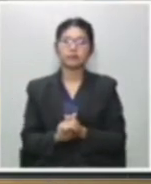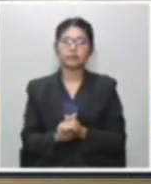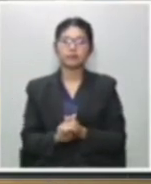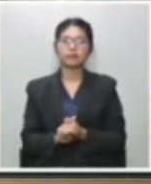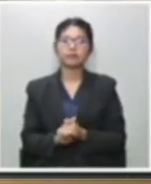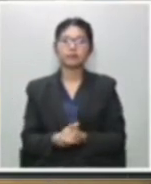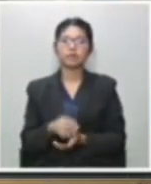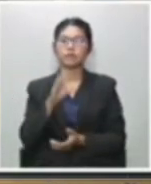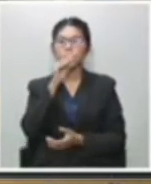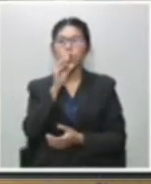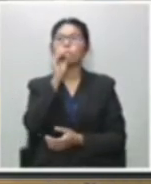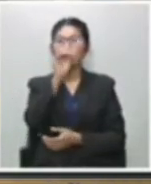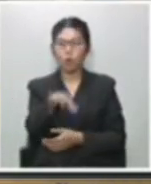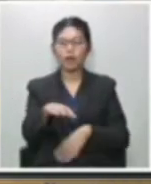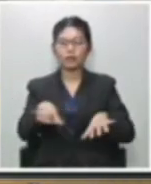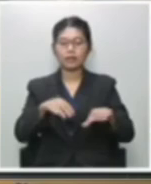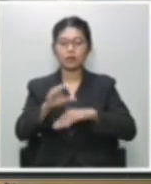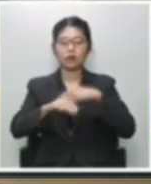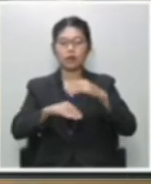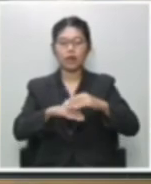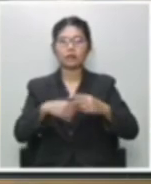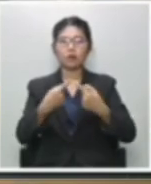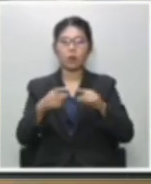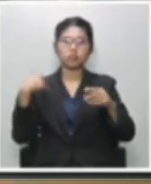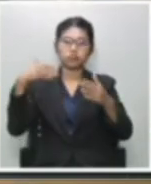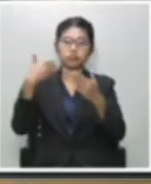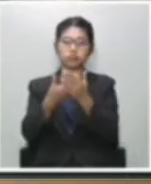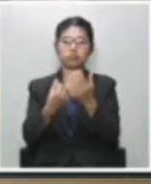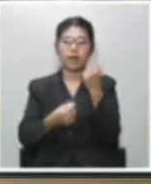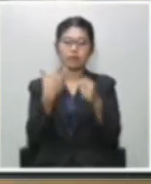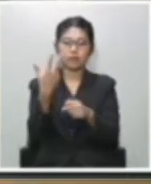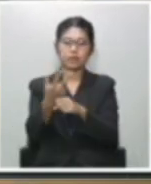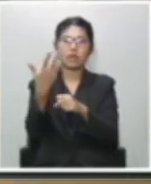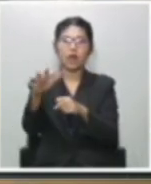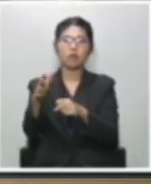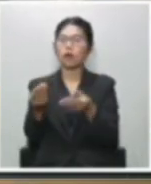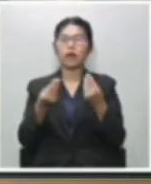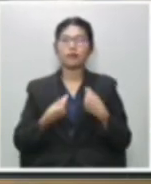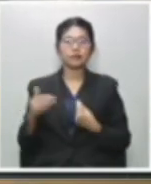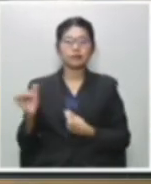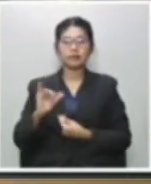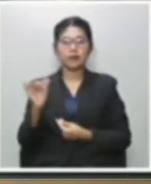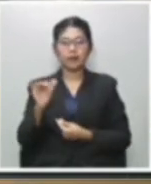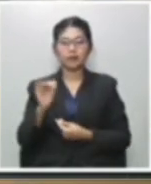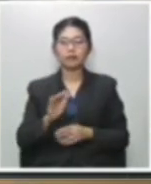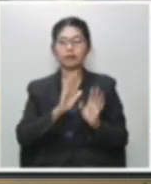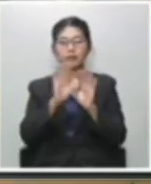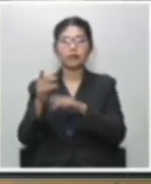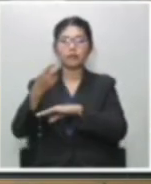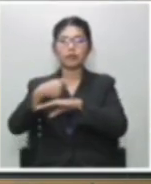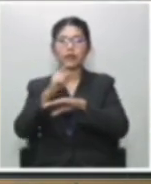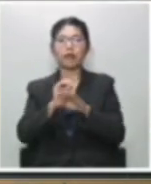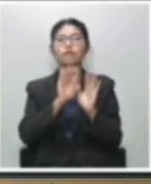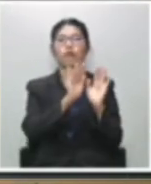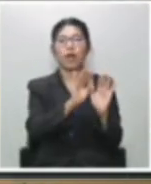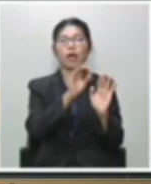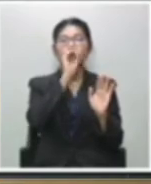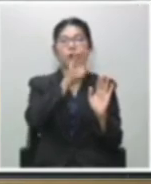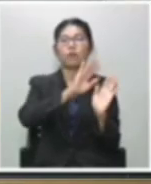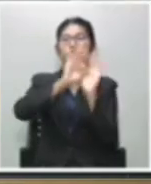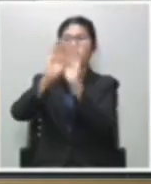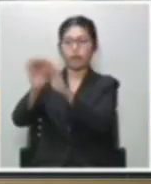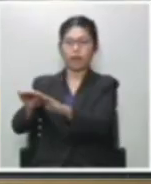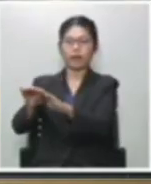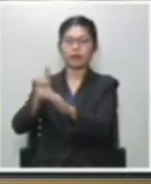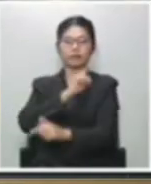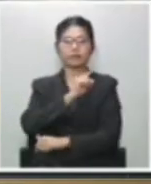ประกาศว่าจะจัดให้วันนี้3ปีแล้วนะครับเขาก็เลยผมมาติดตามก็เรียนผ่านท่านประธานไปยังผู้มีส่วนเกี่ยวข้องใน